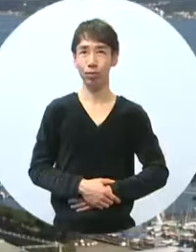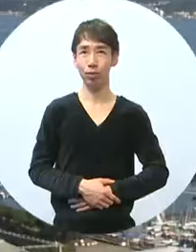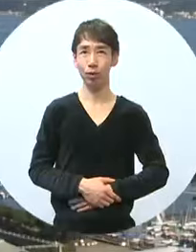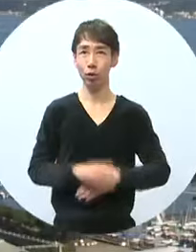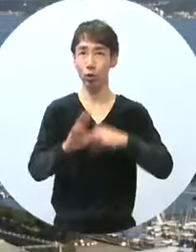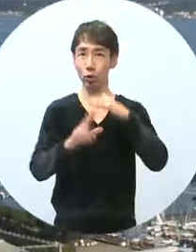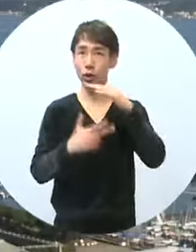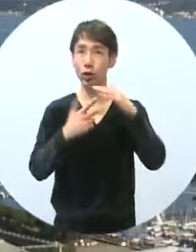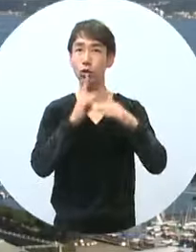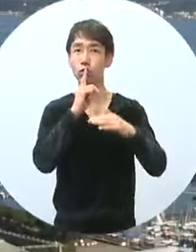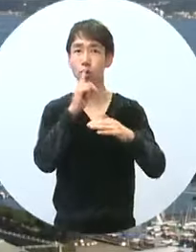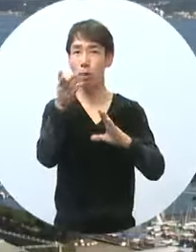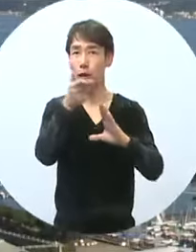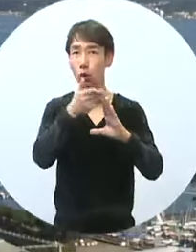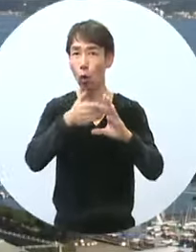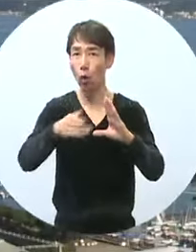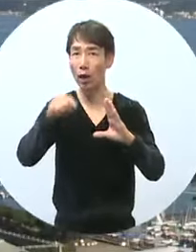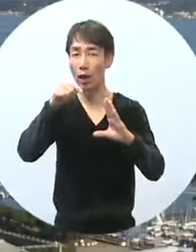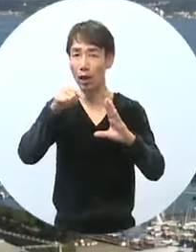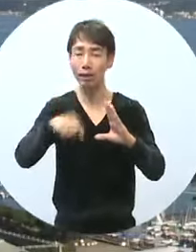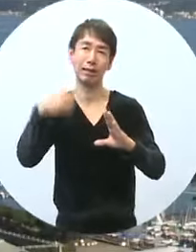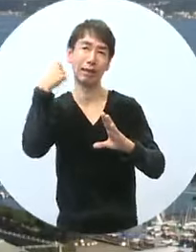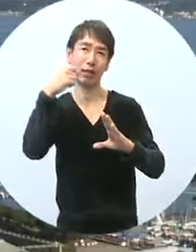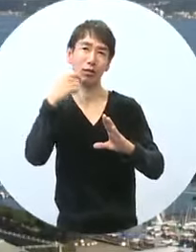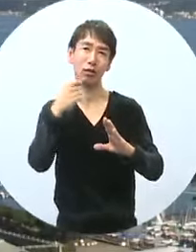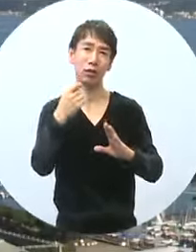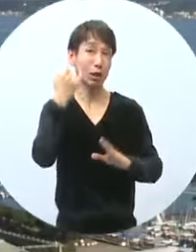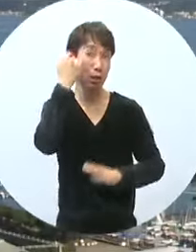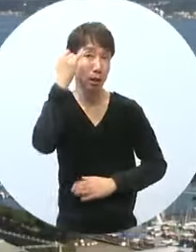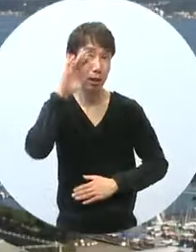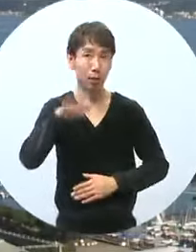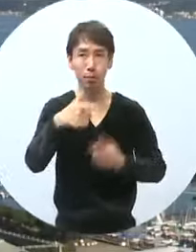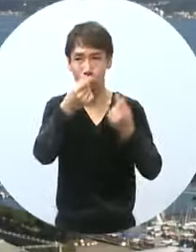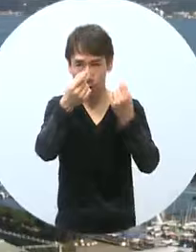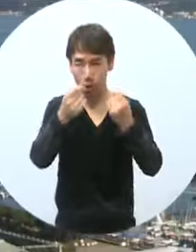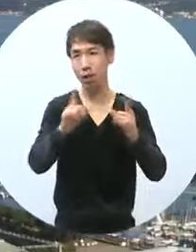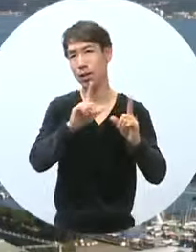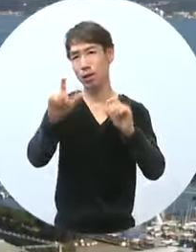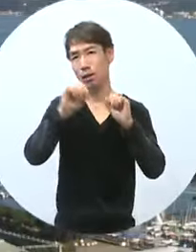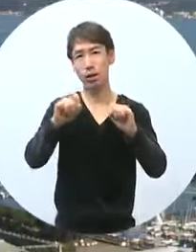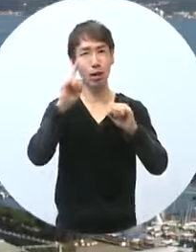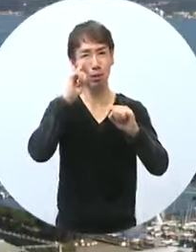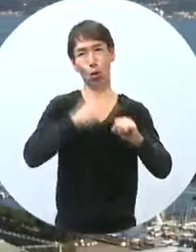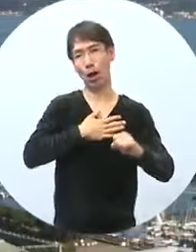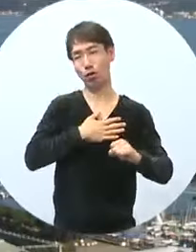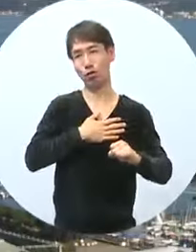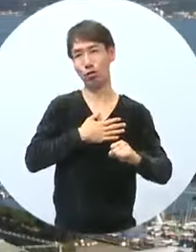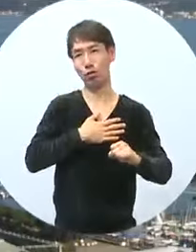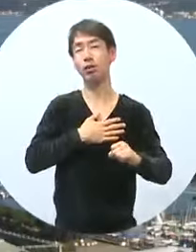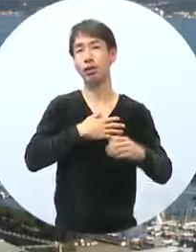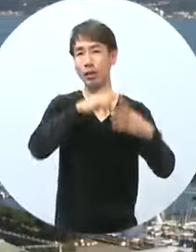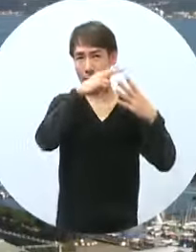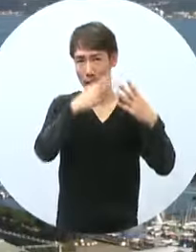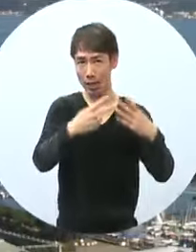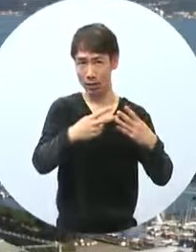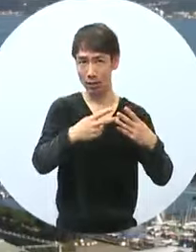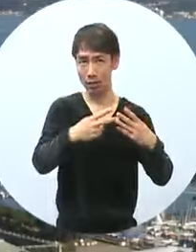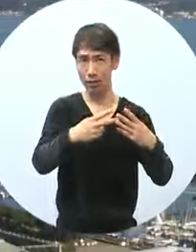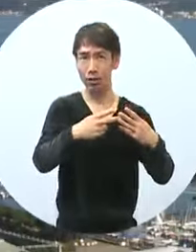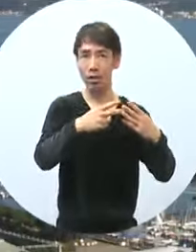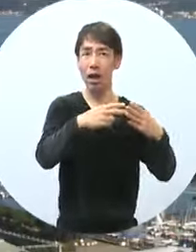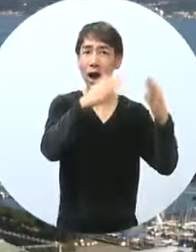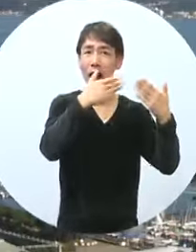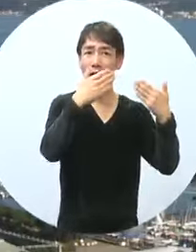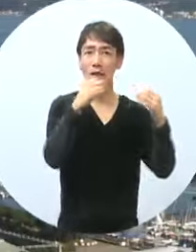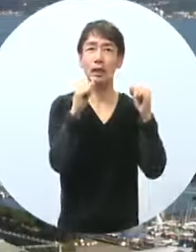藤沢といえば、湘南といえば夏というイメージあると思いますけども、住んで分かるんですけども、とにかく秋、冬、春、この季